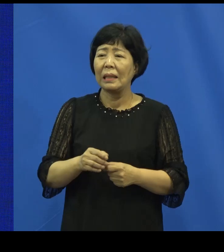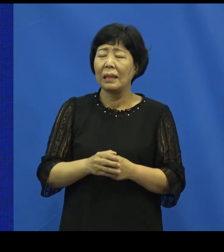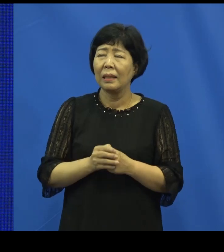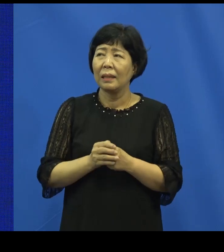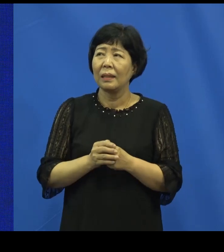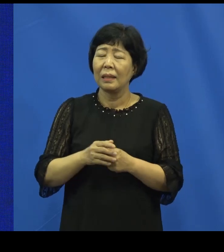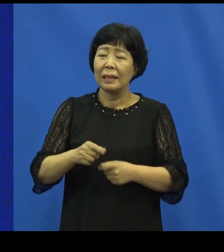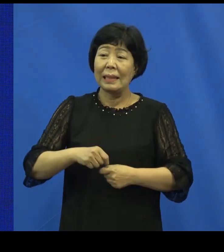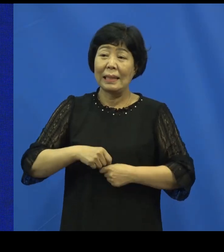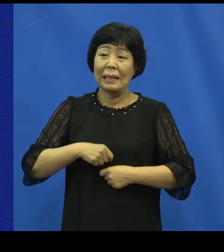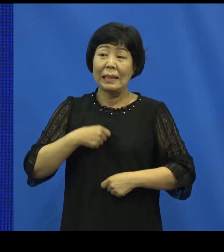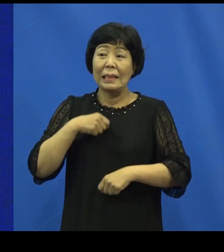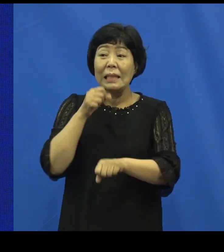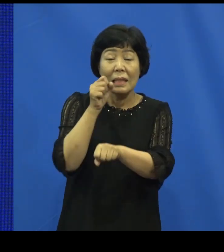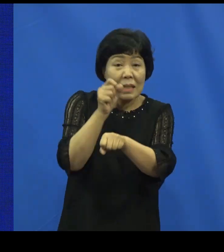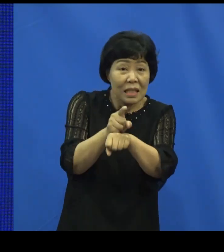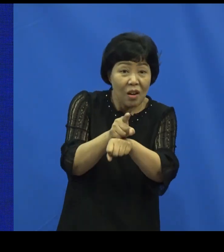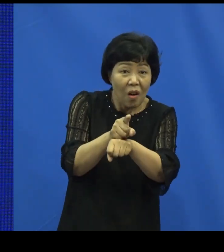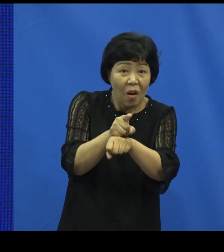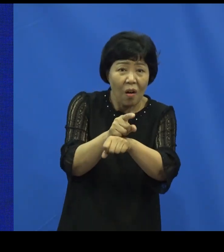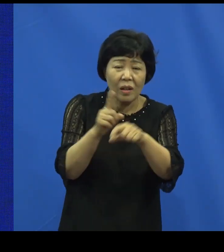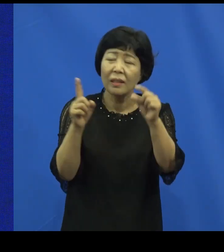인테그리티라는 이 단어가 굉장히 중요한 단어예요.